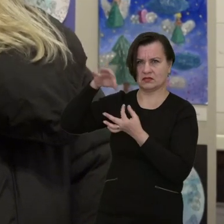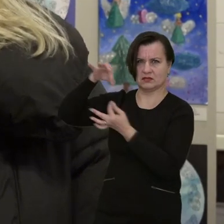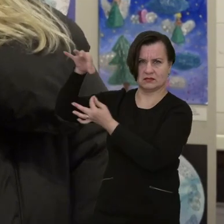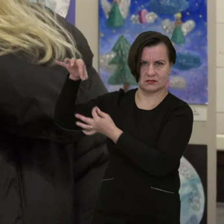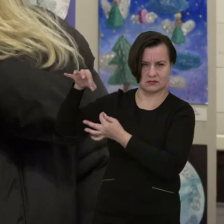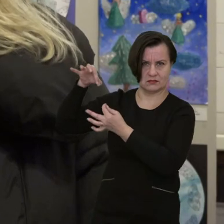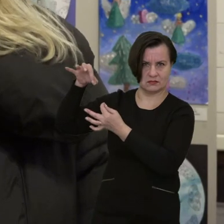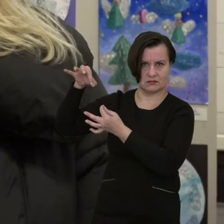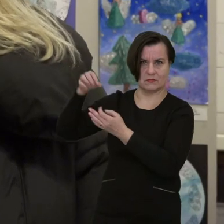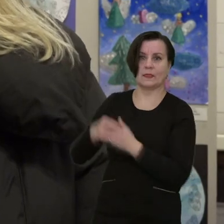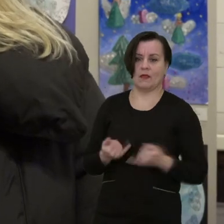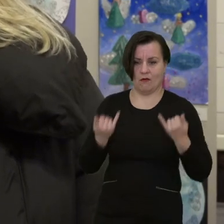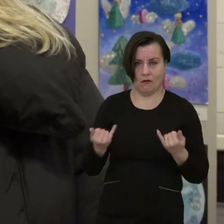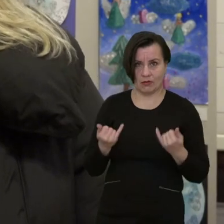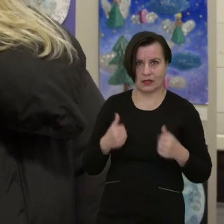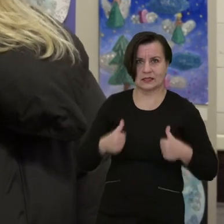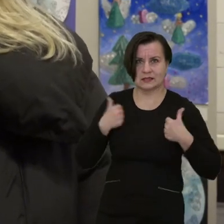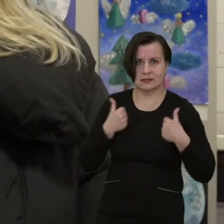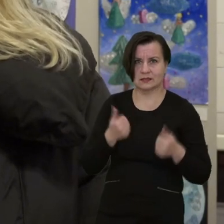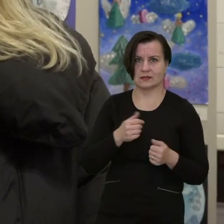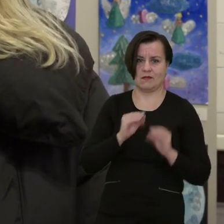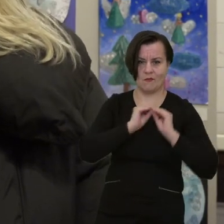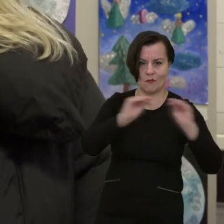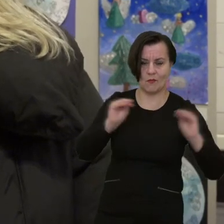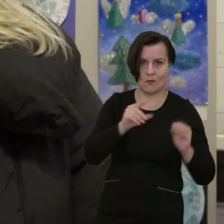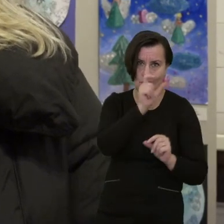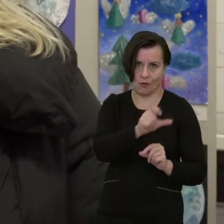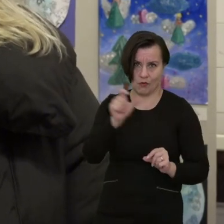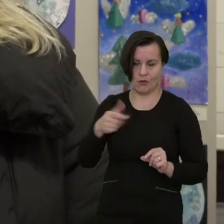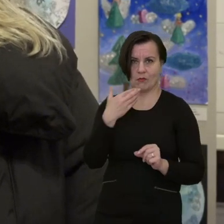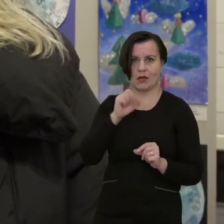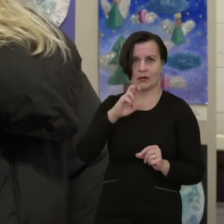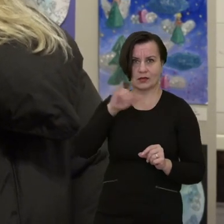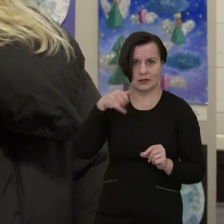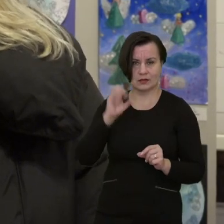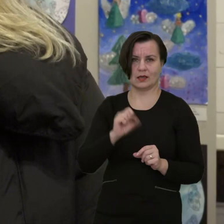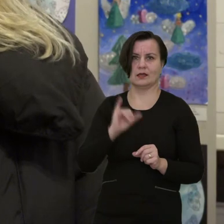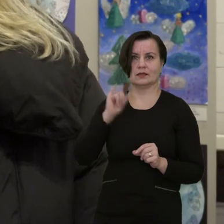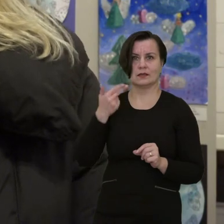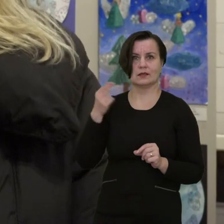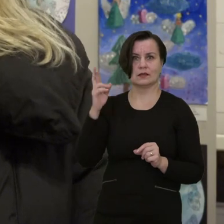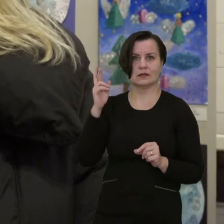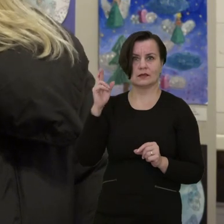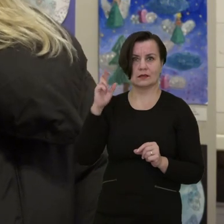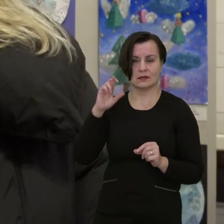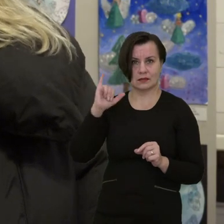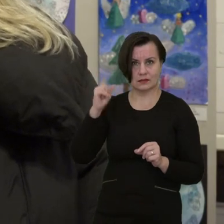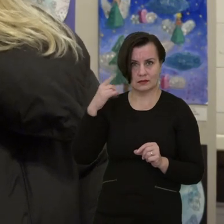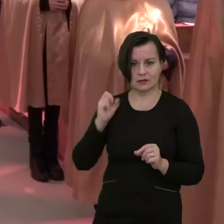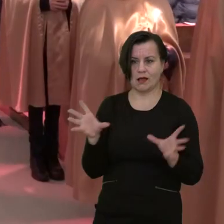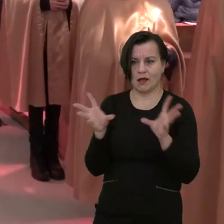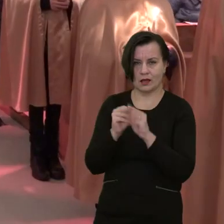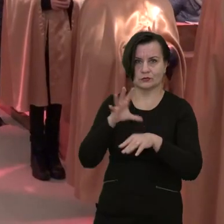kabanti mintis svajonė. Ir dabar iniciatyvos mūsų mokytojos Marija ir Ingrida kartu